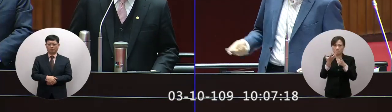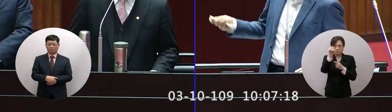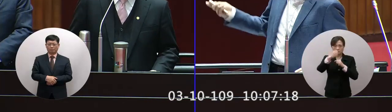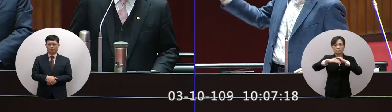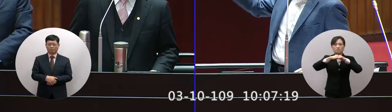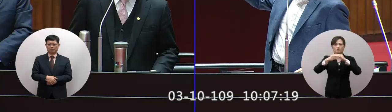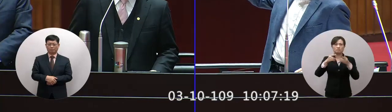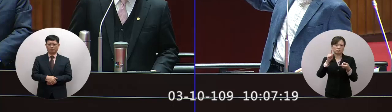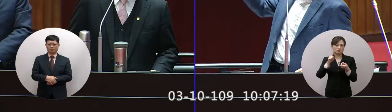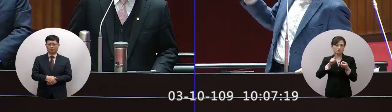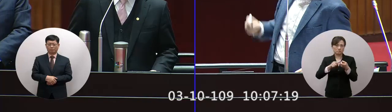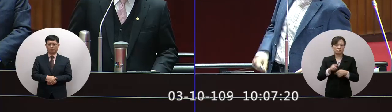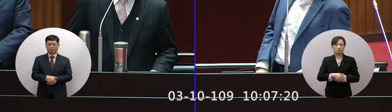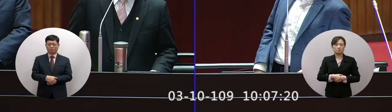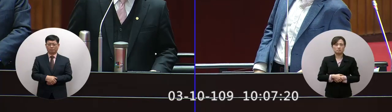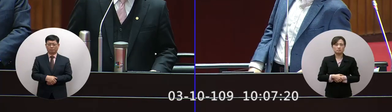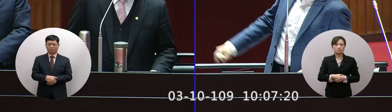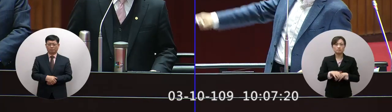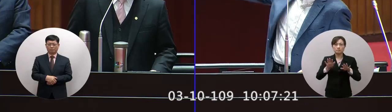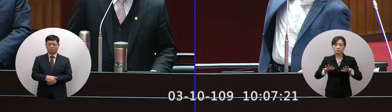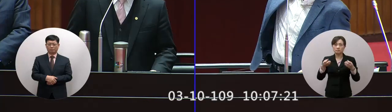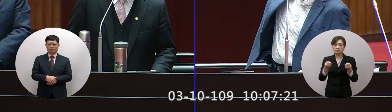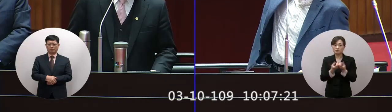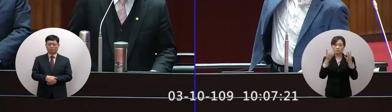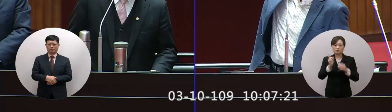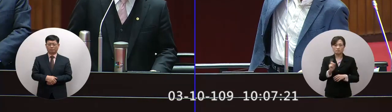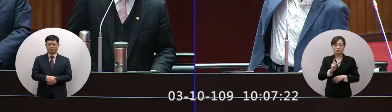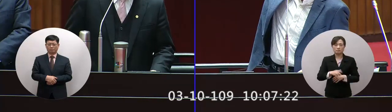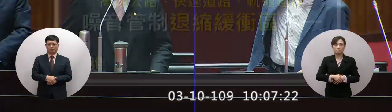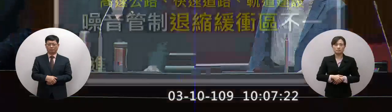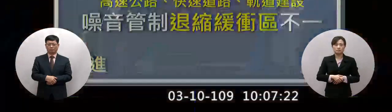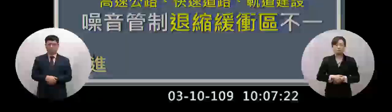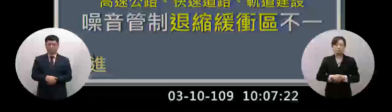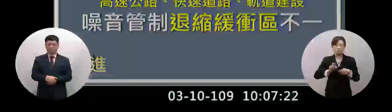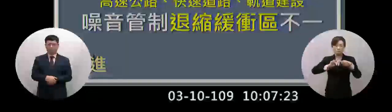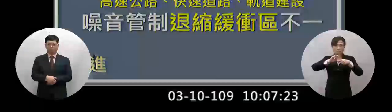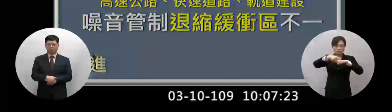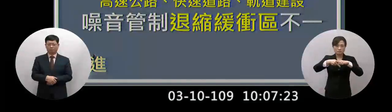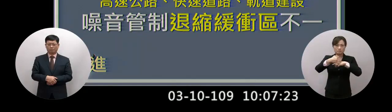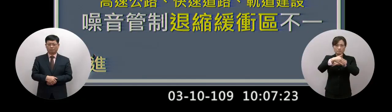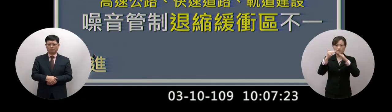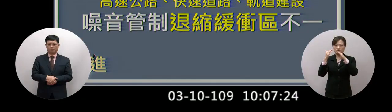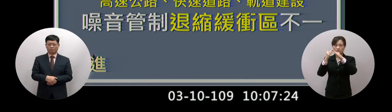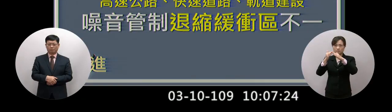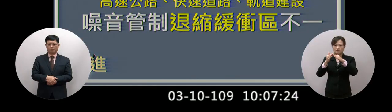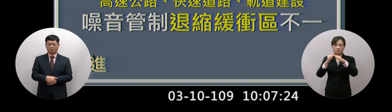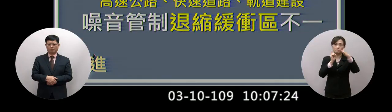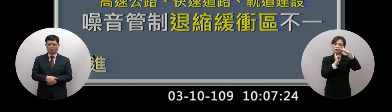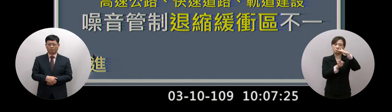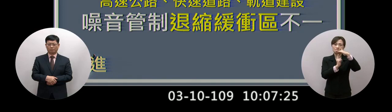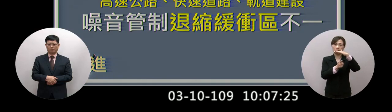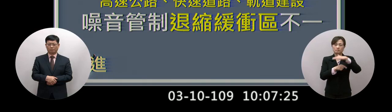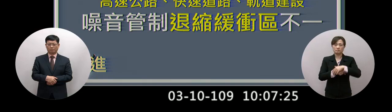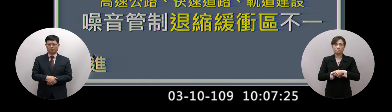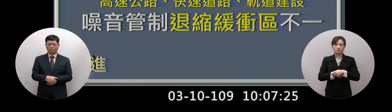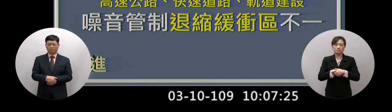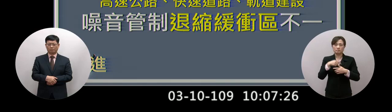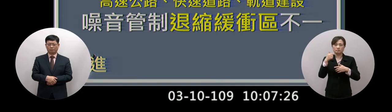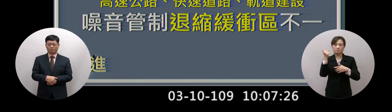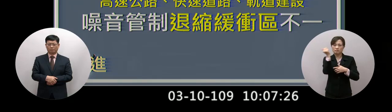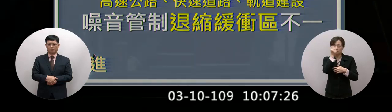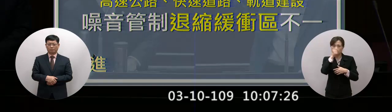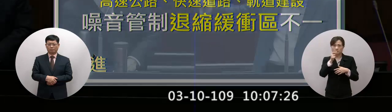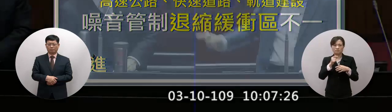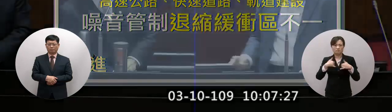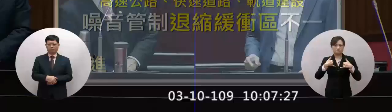权利。现在发生什么事呢？跨县市的这几类高速公路、快速道